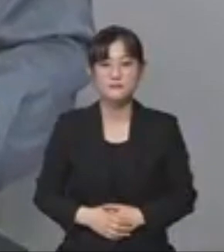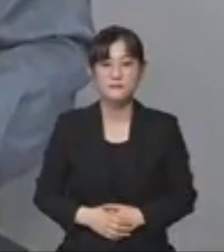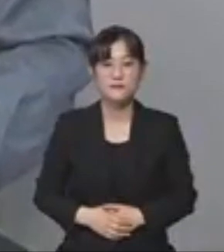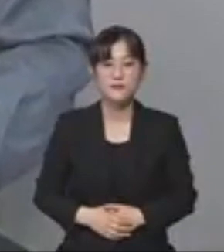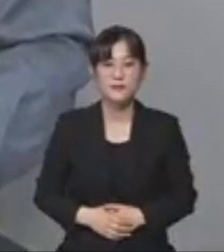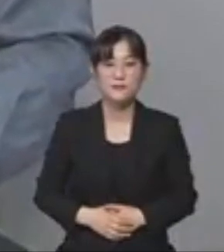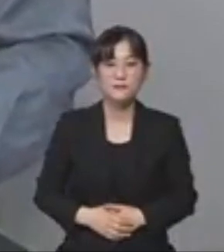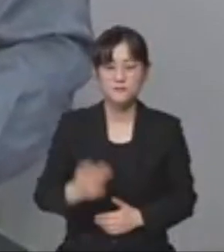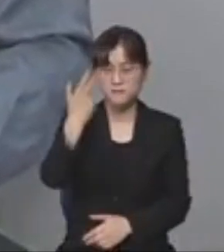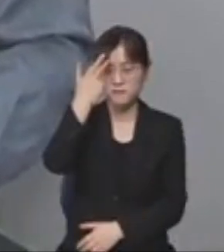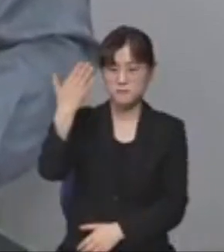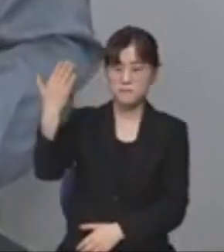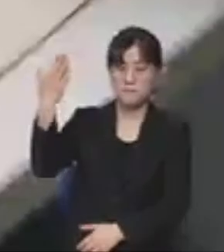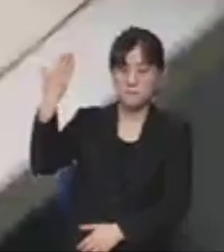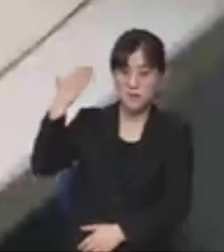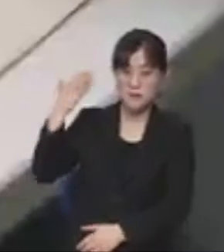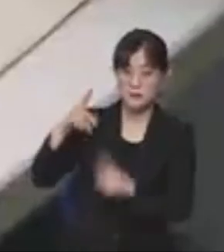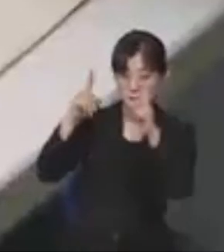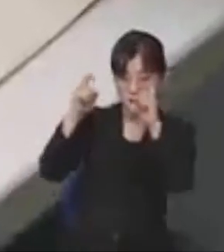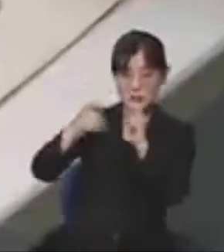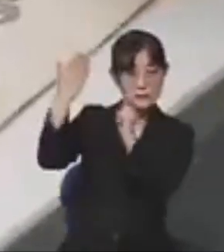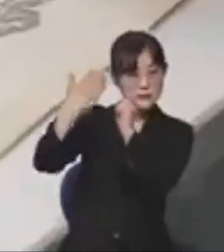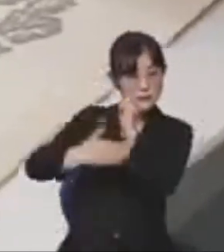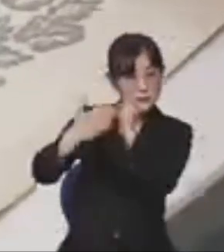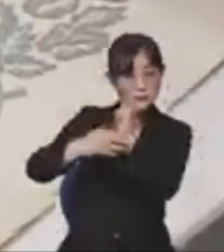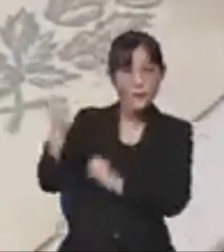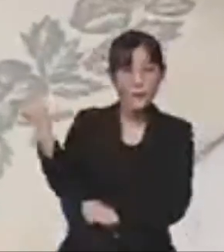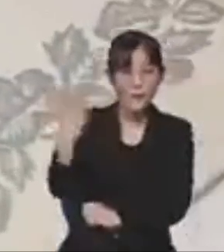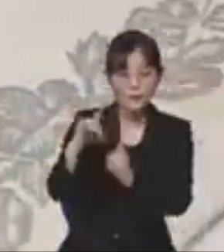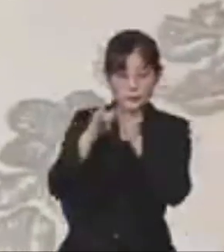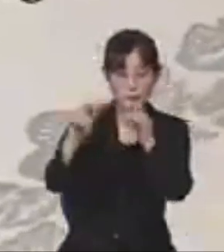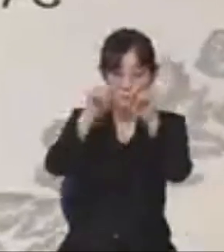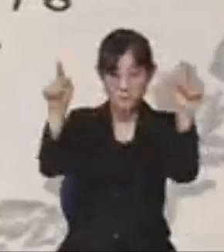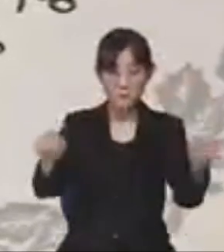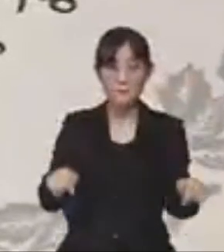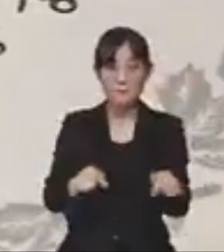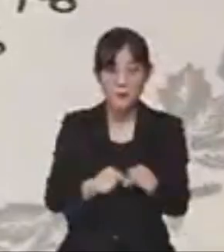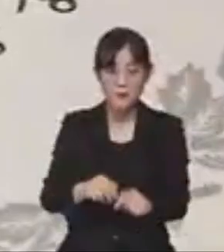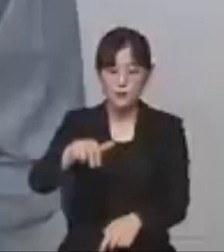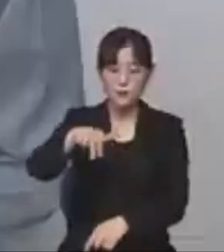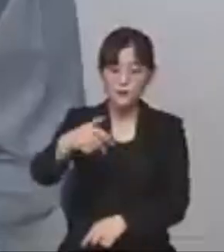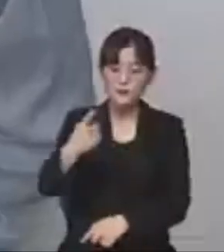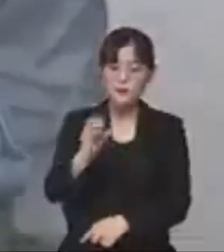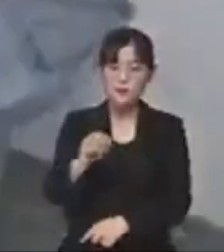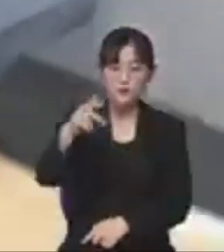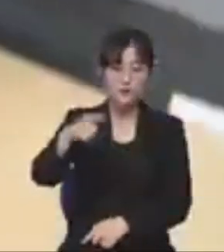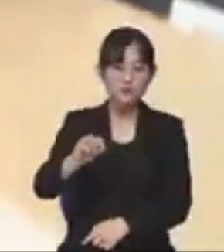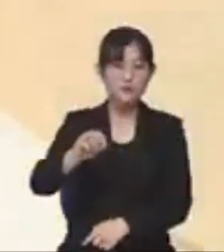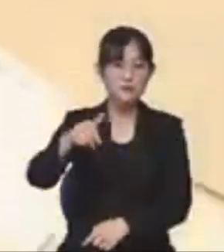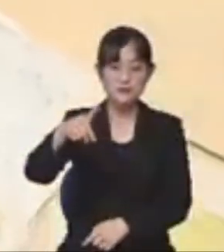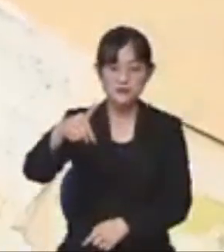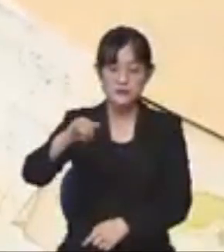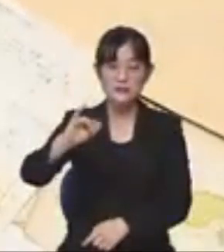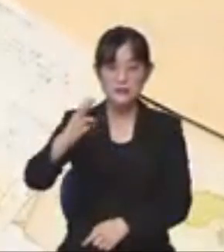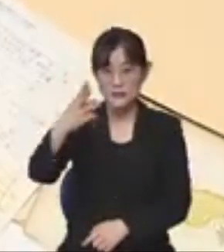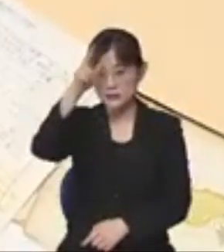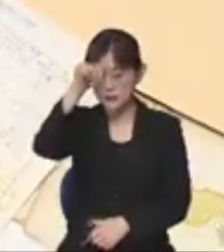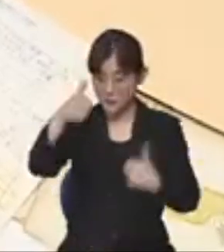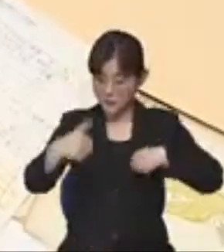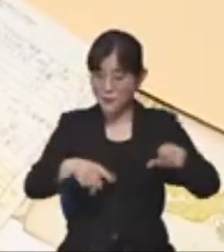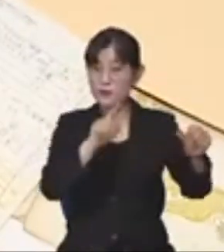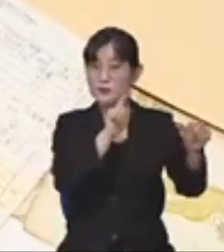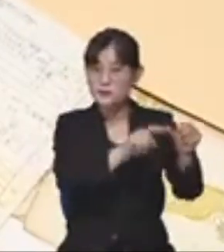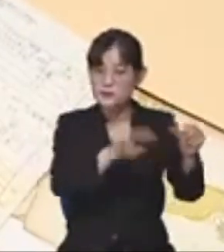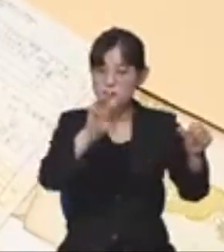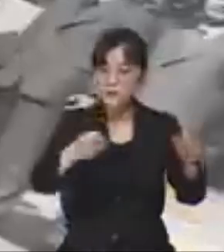지난 세월이 묻어나는 빛바랜 사진과 표창장. 고 정충길 경사의 아들 원영 씨가 43년